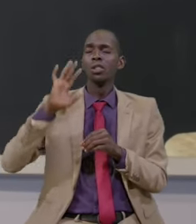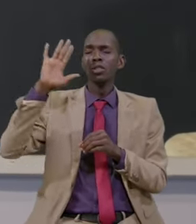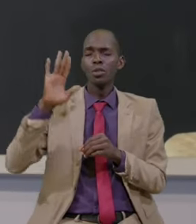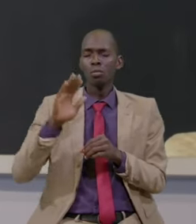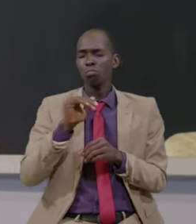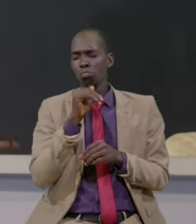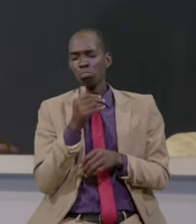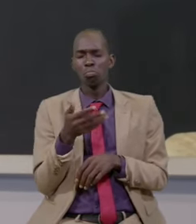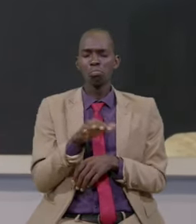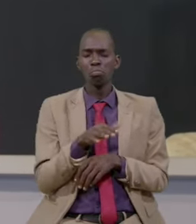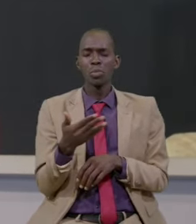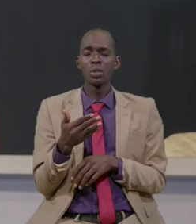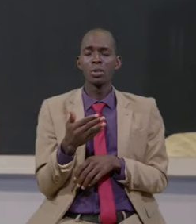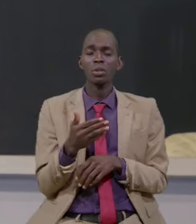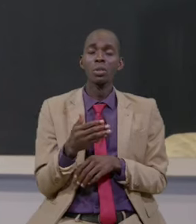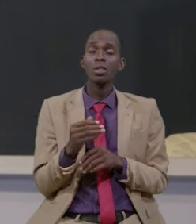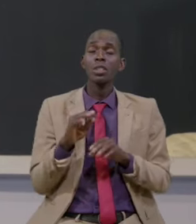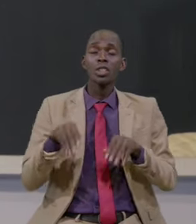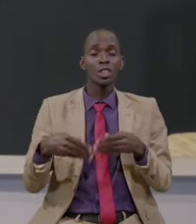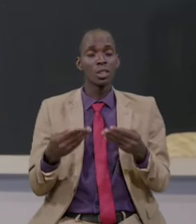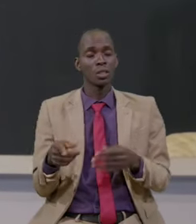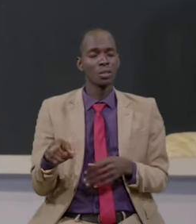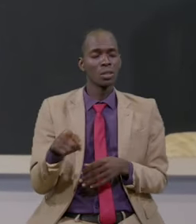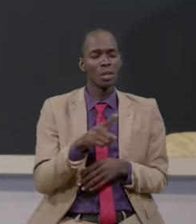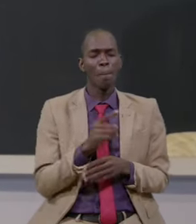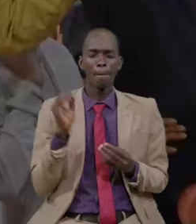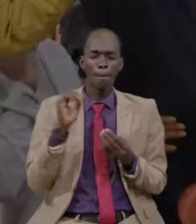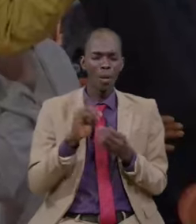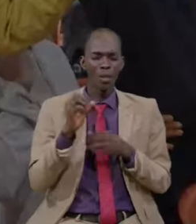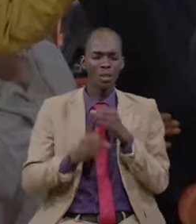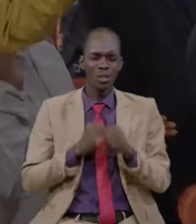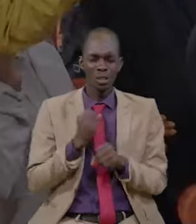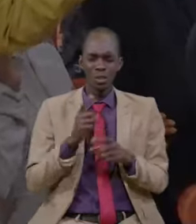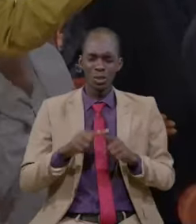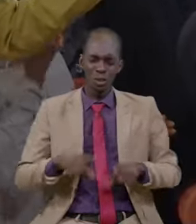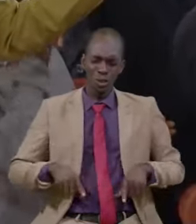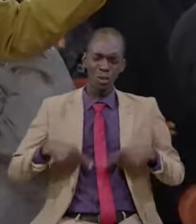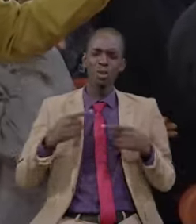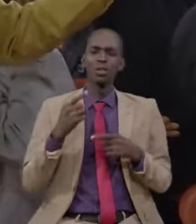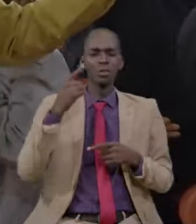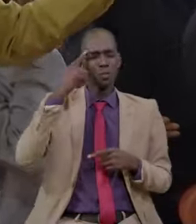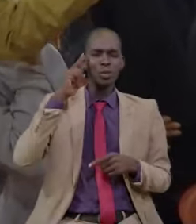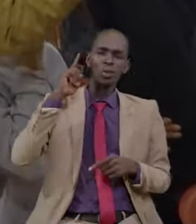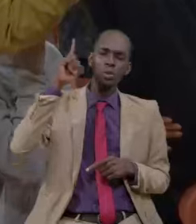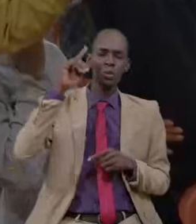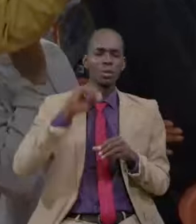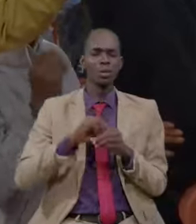impartialité, donne-les plus d'années à vivre et œuvrer pour toi.